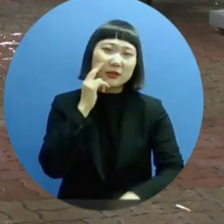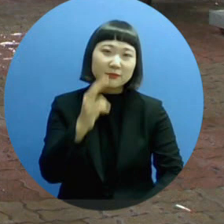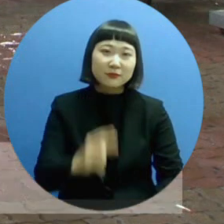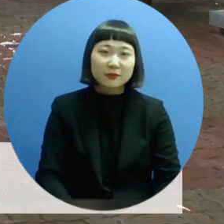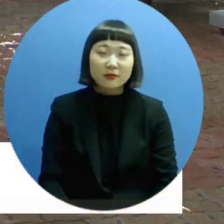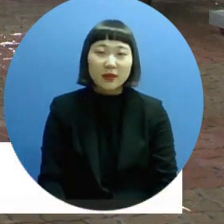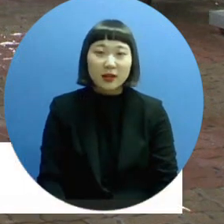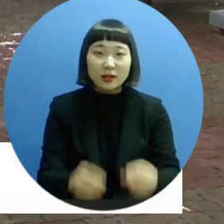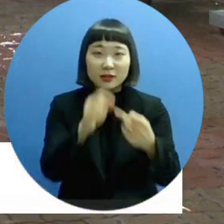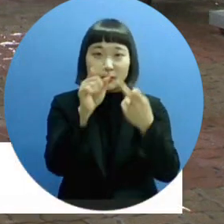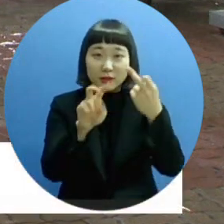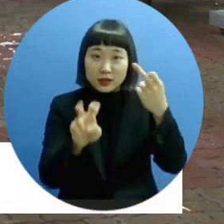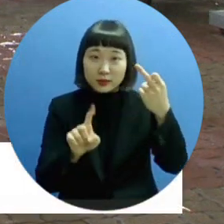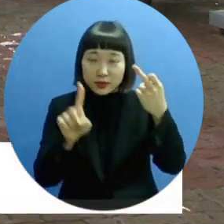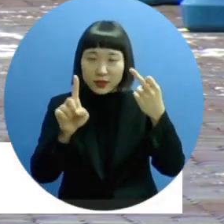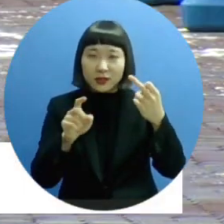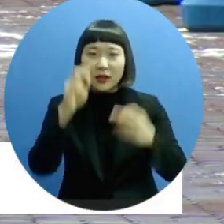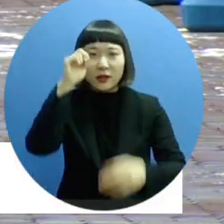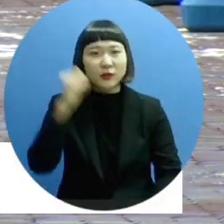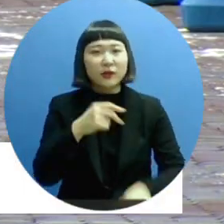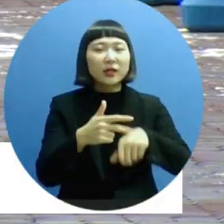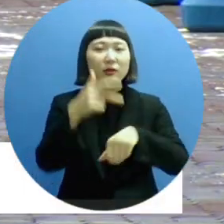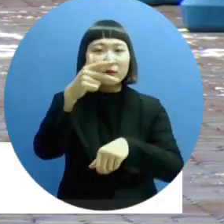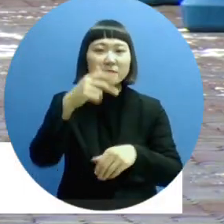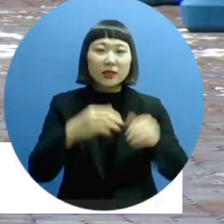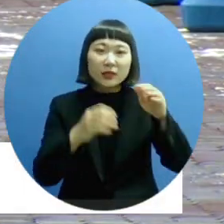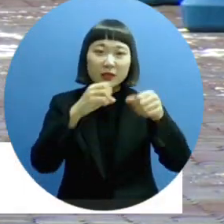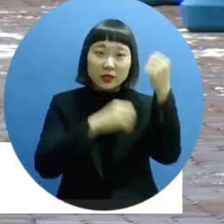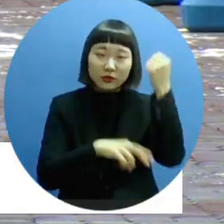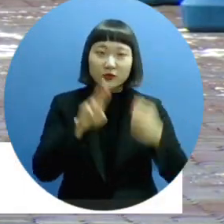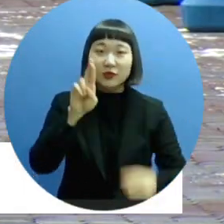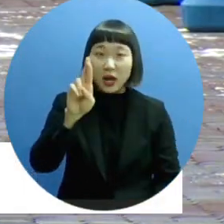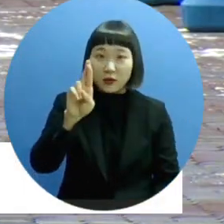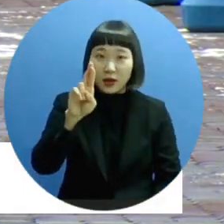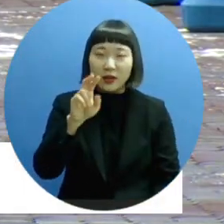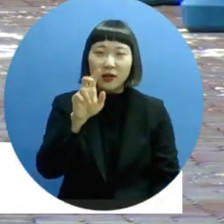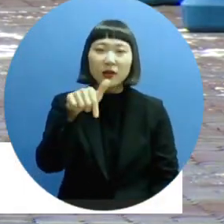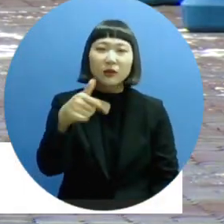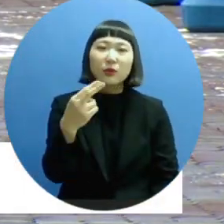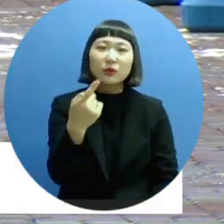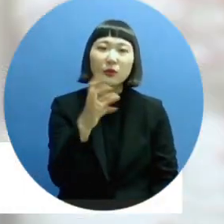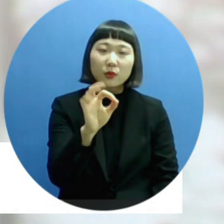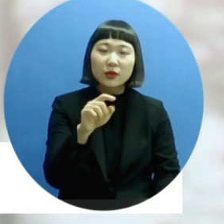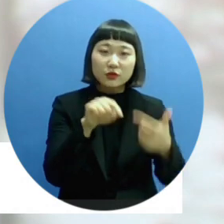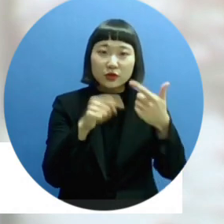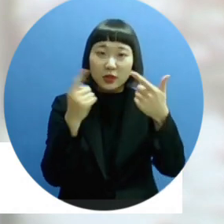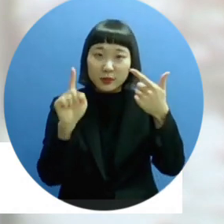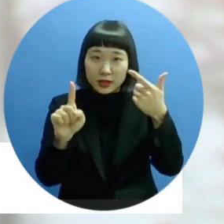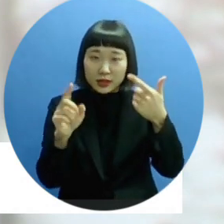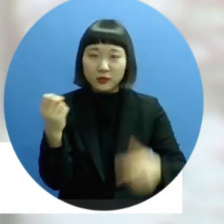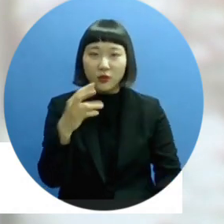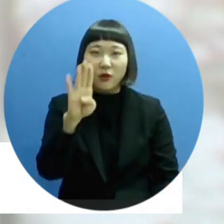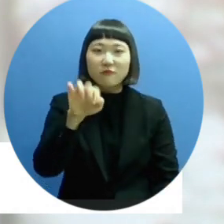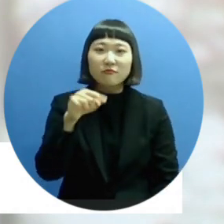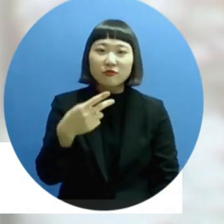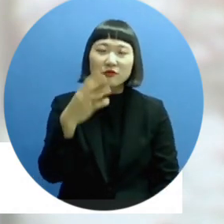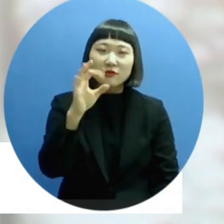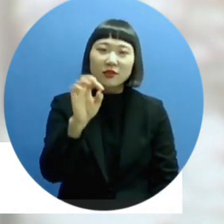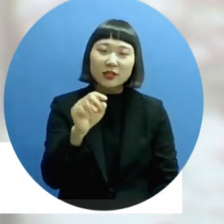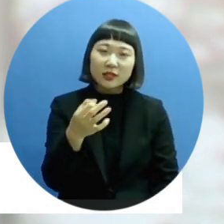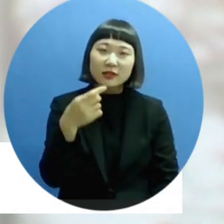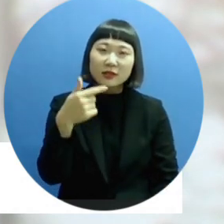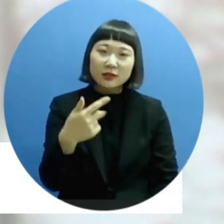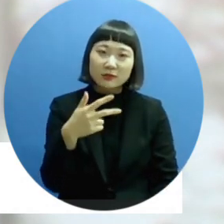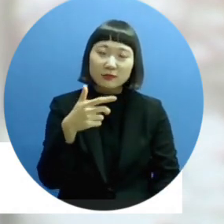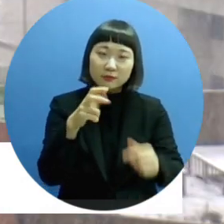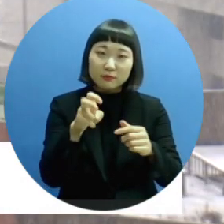21일 오전 7시 기준 강화군 교동면에는 6.1cm, 부릉면에는 5.7cm의 적설량을